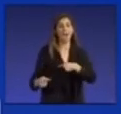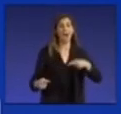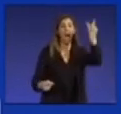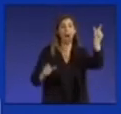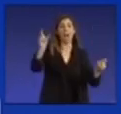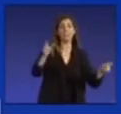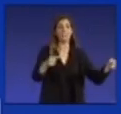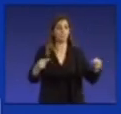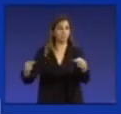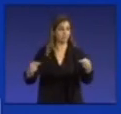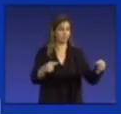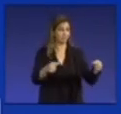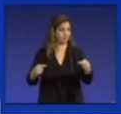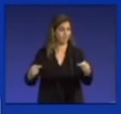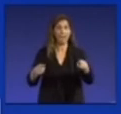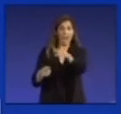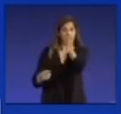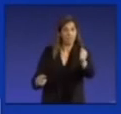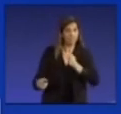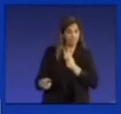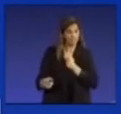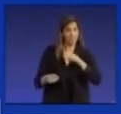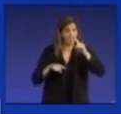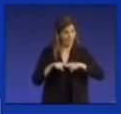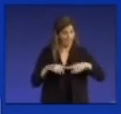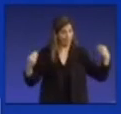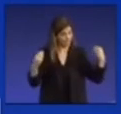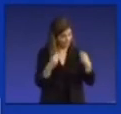αλλά ταυτόχρονα λένε πρώτα η Αυστρία, πρώτα η Γερμανία, πρώτα